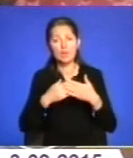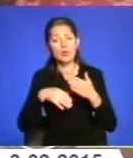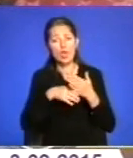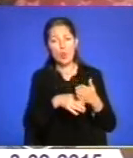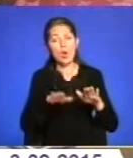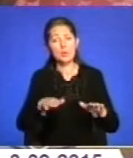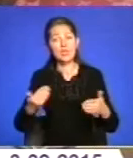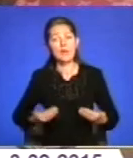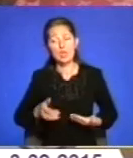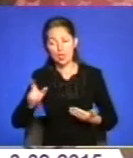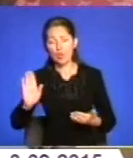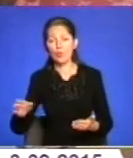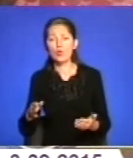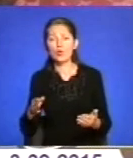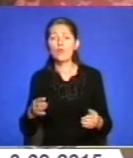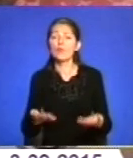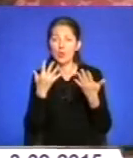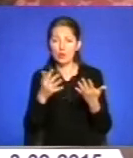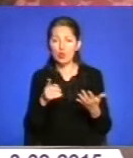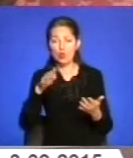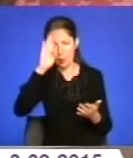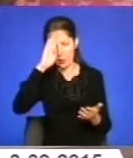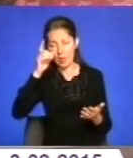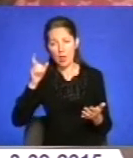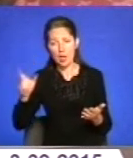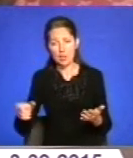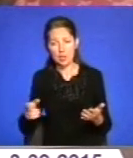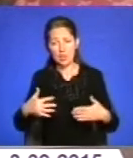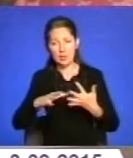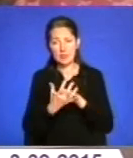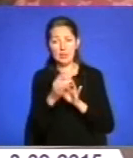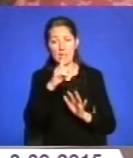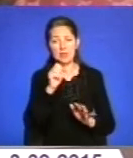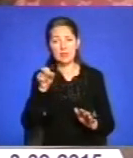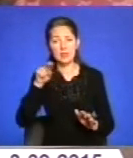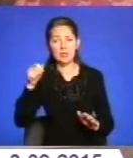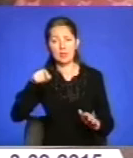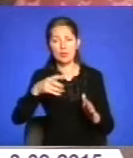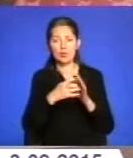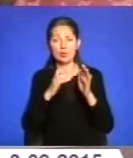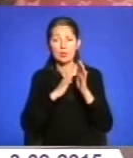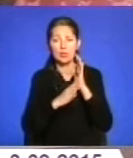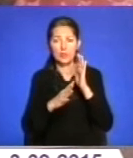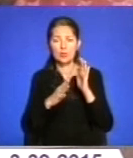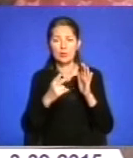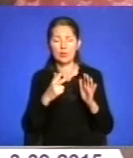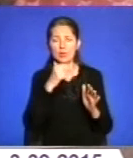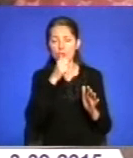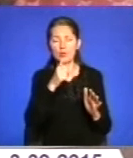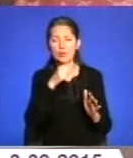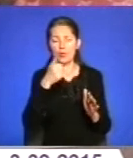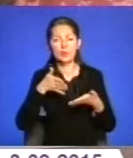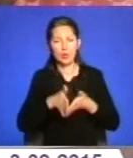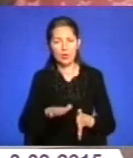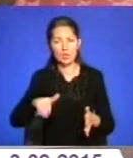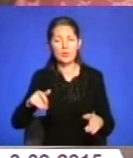що місцевий житель села Заздрість 1993 року народження після нетривалого